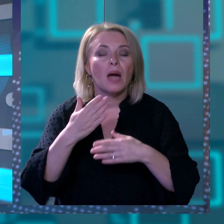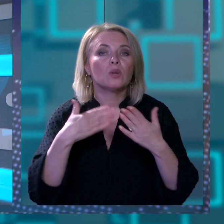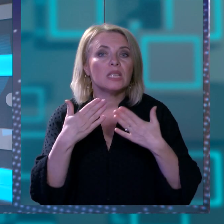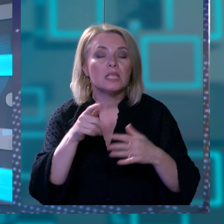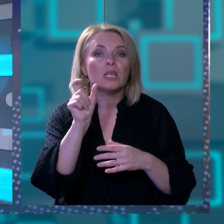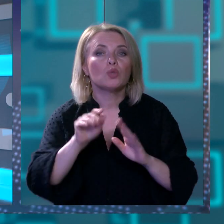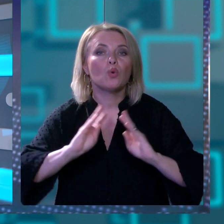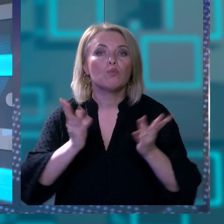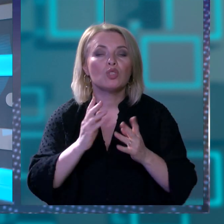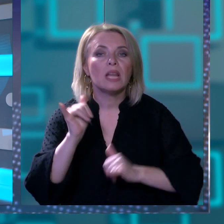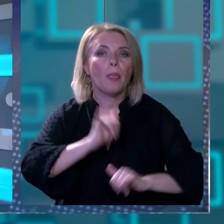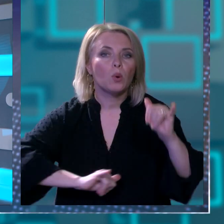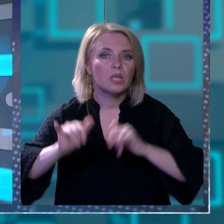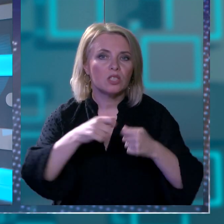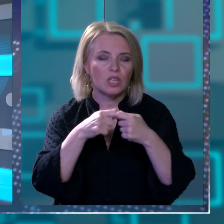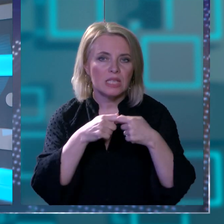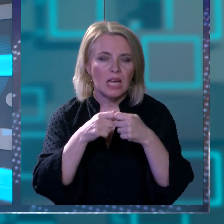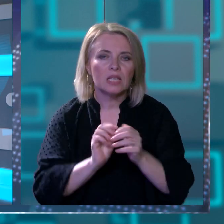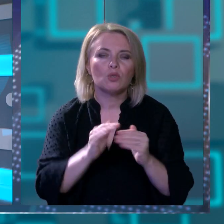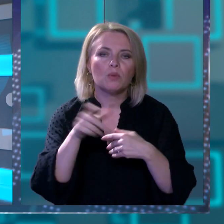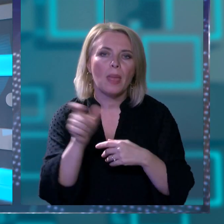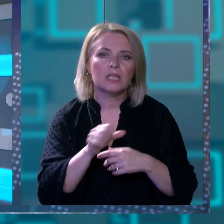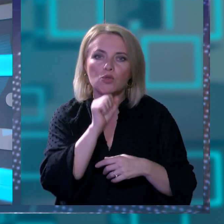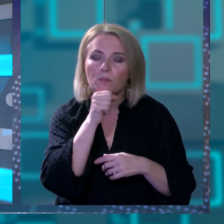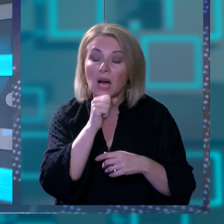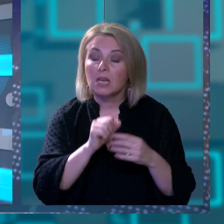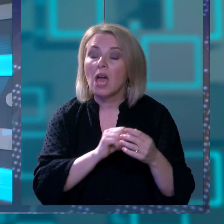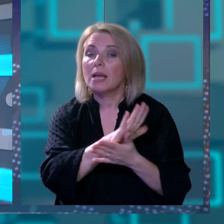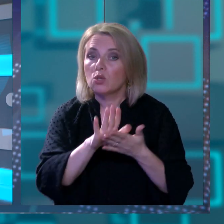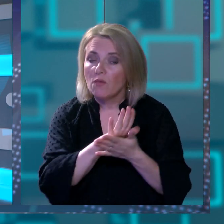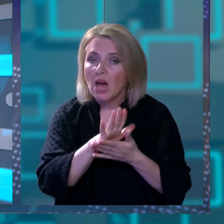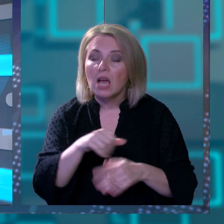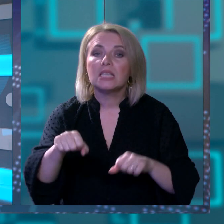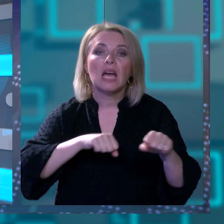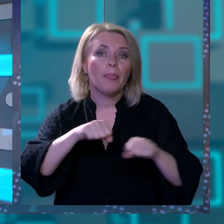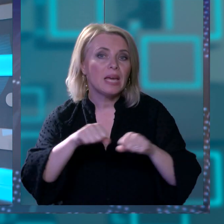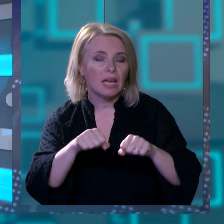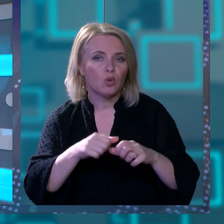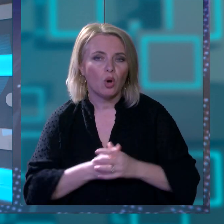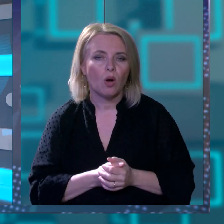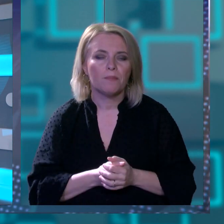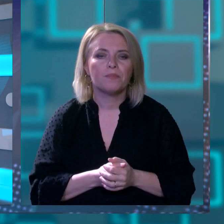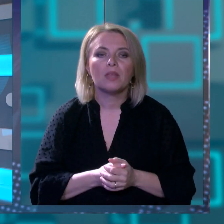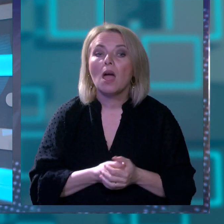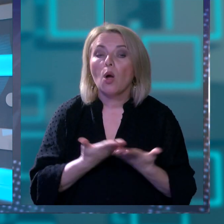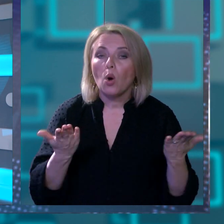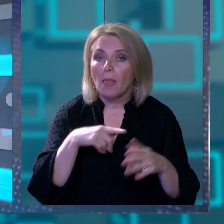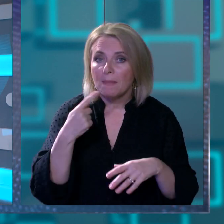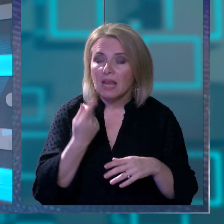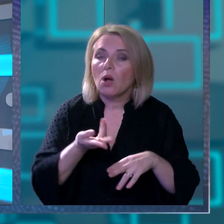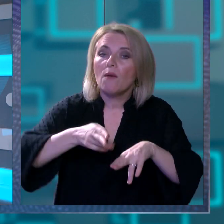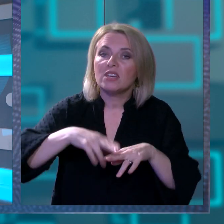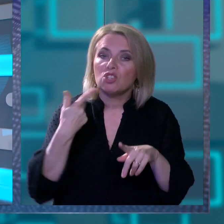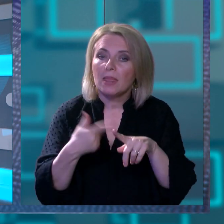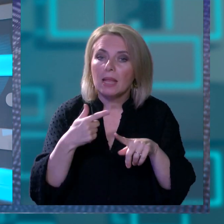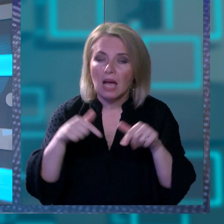Nakon sjednice Skupštine turističke zajednice Dubrovačko-neretvanske županije razgovarali smo sa direktorom turističke zajednice Julijom Srgotom, koji nam je rekao